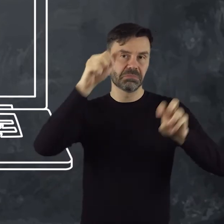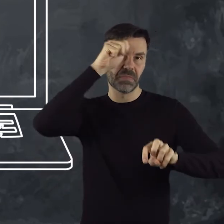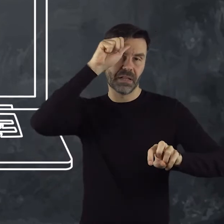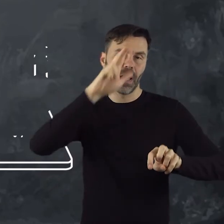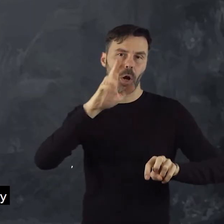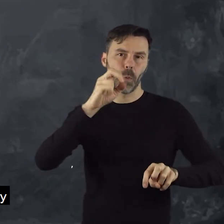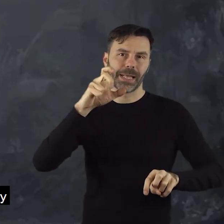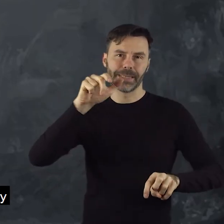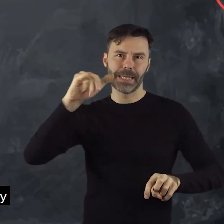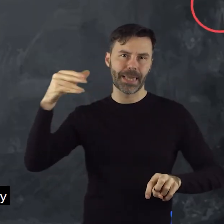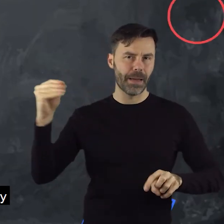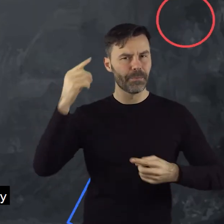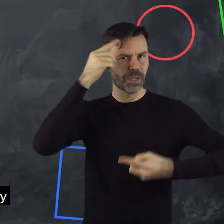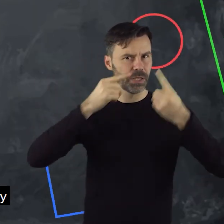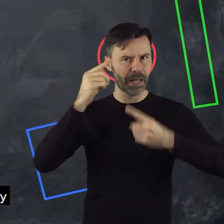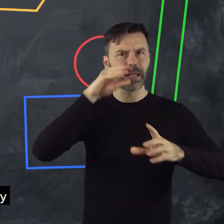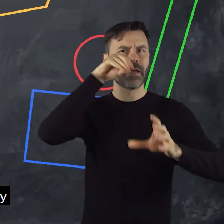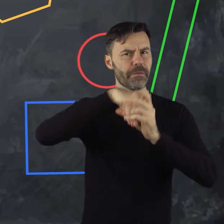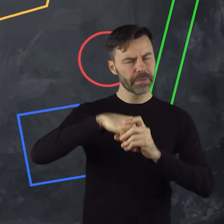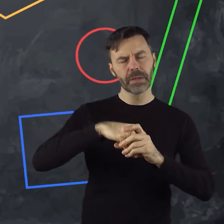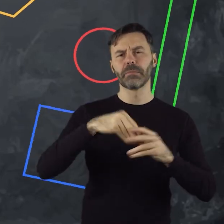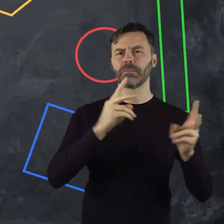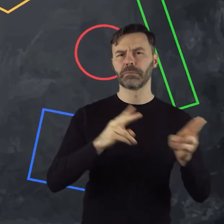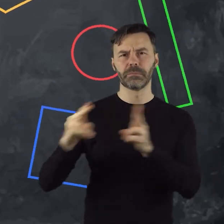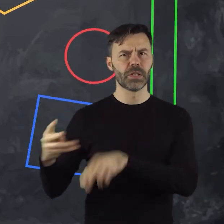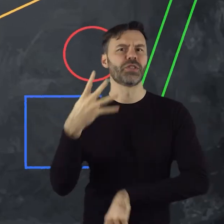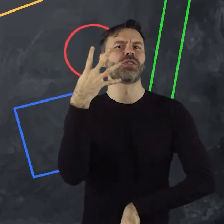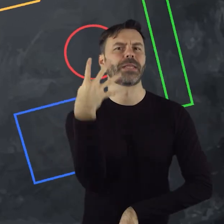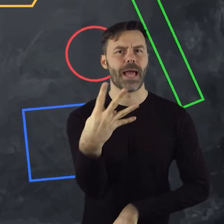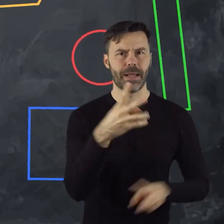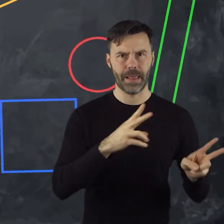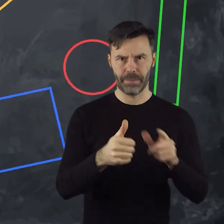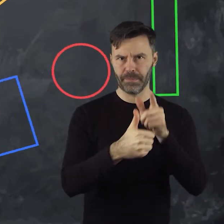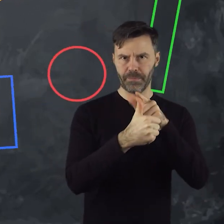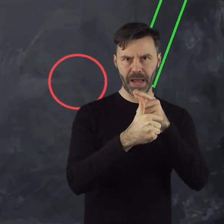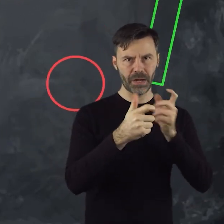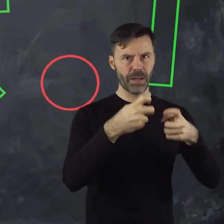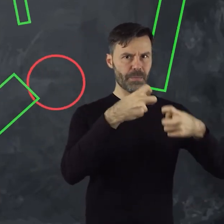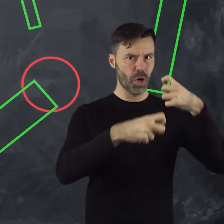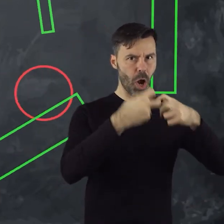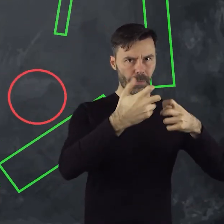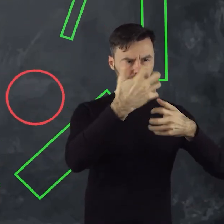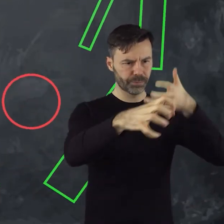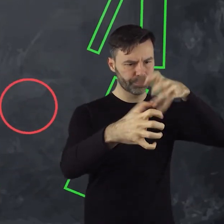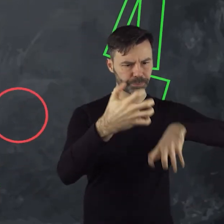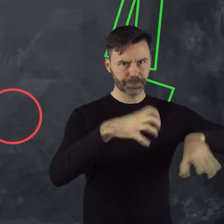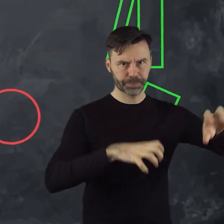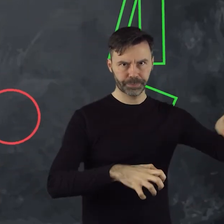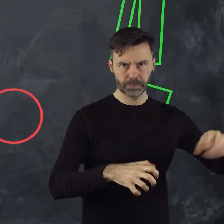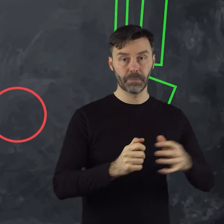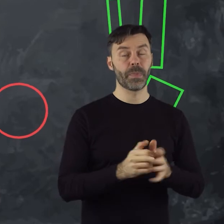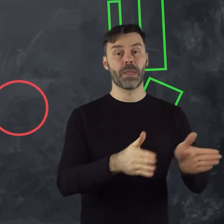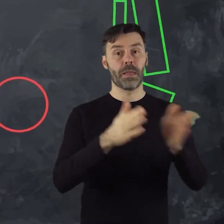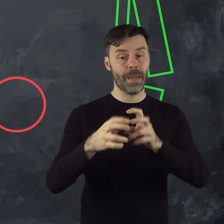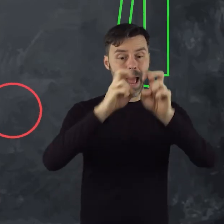myślenie komputacyjne. W procesie tym możemy wyróżnić cztery następujące po sobie etapy: dekompozycji, czyli rozkładu problemu na